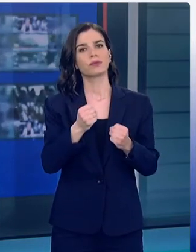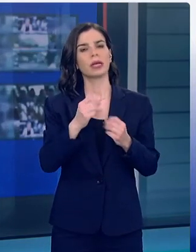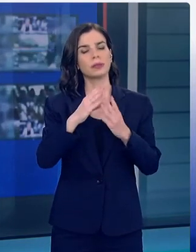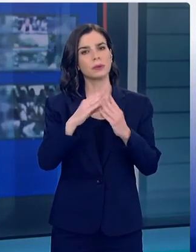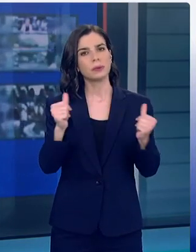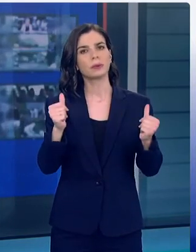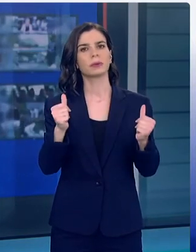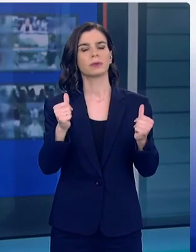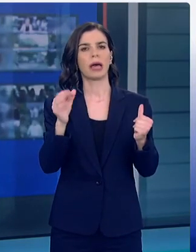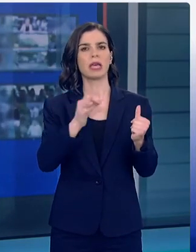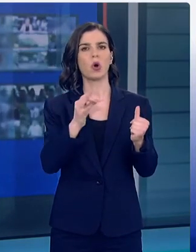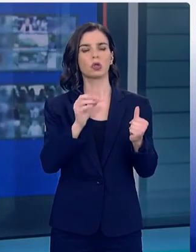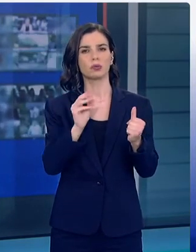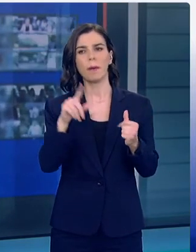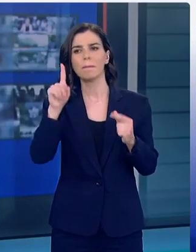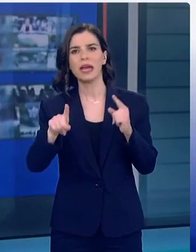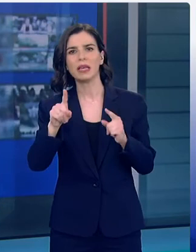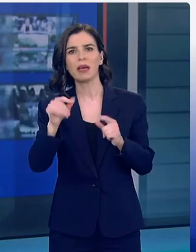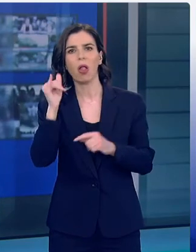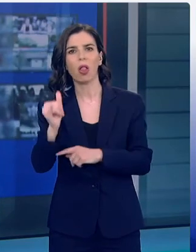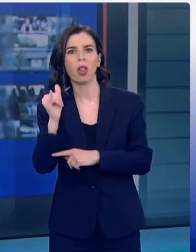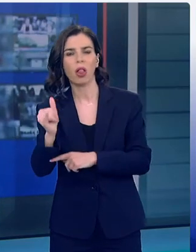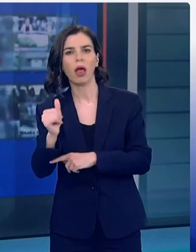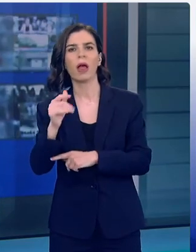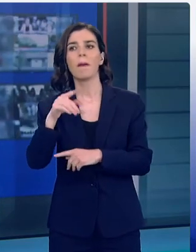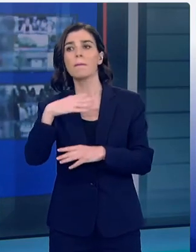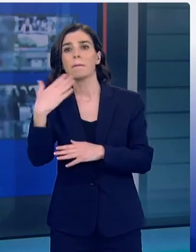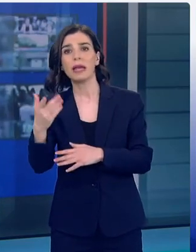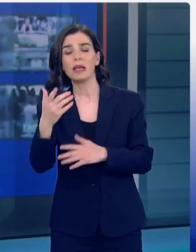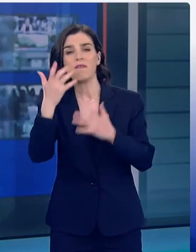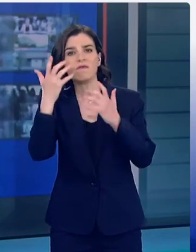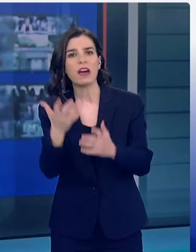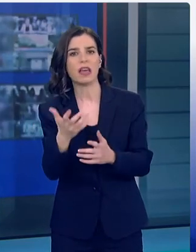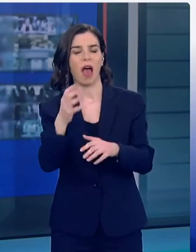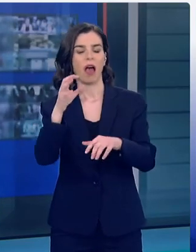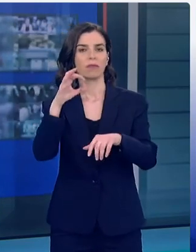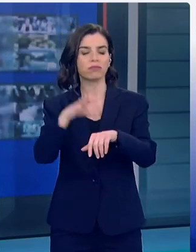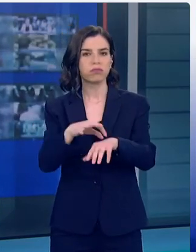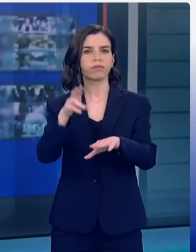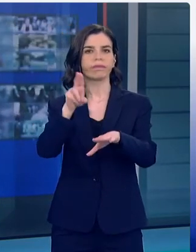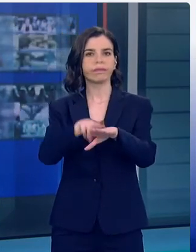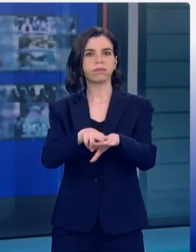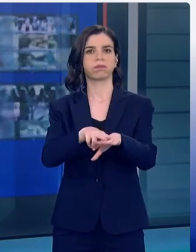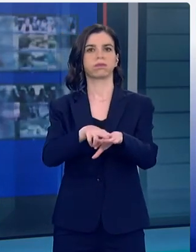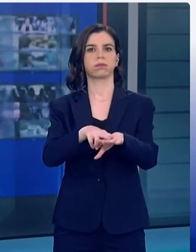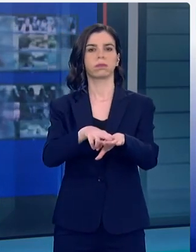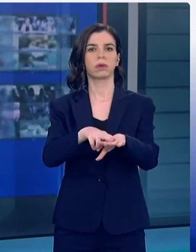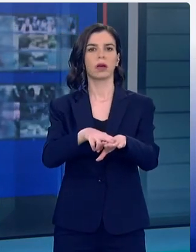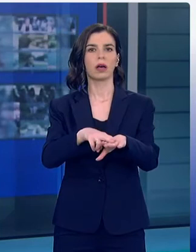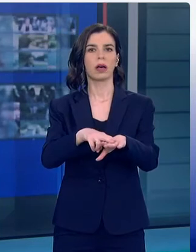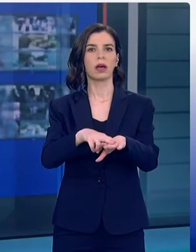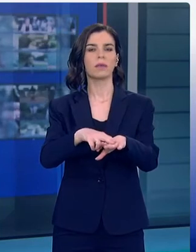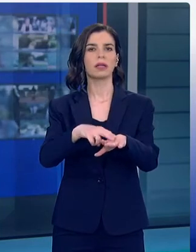ξεφορτώνονται από τον οργανισμό τους τον ιό, κάποιοι αργούν περισσότερο, κάποιοι οδηγούνται σε σοβαρή μορφή της νόσου με την πολύ έντονη φλεγμονή και τον